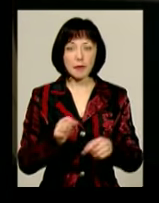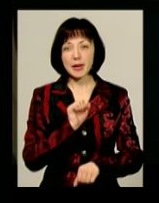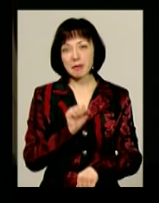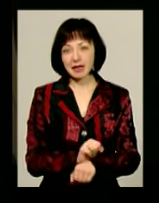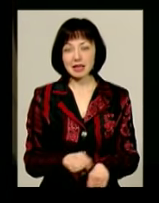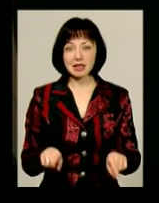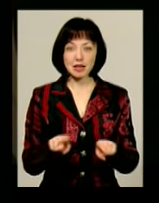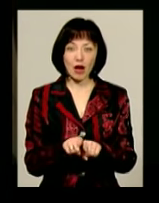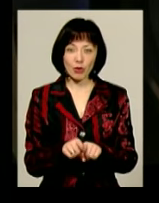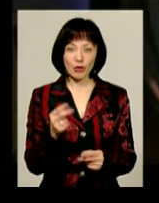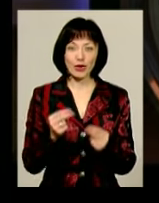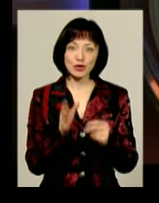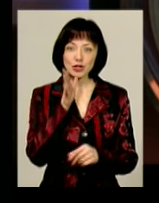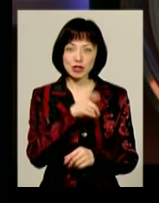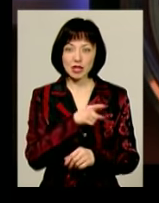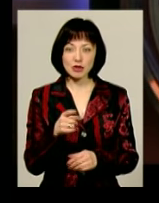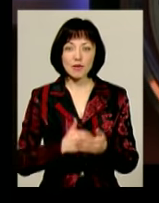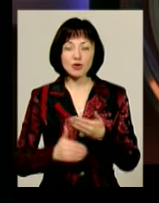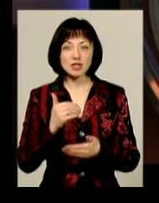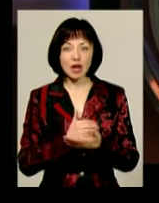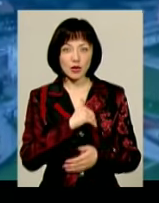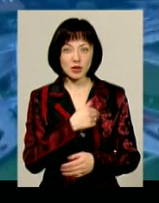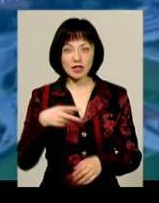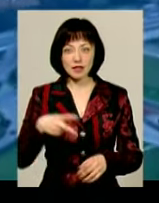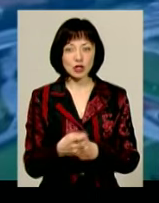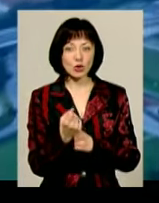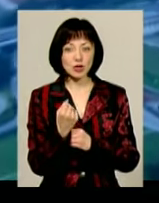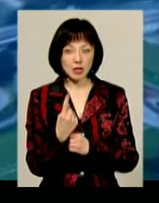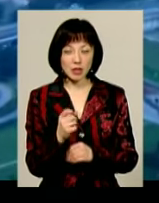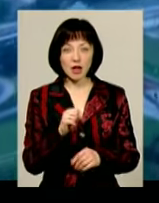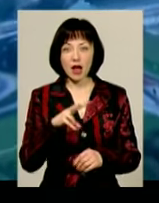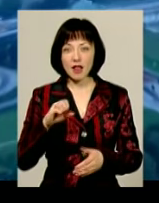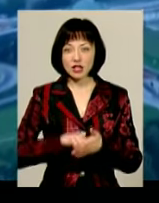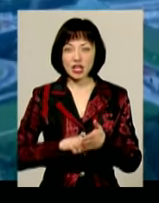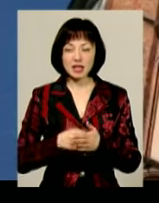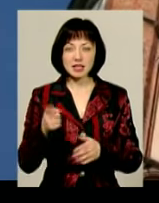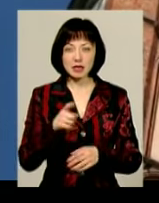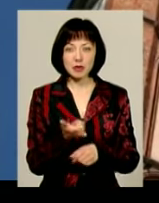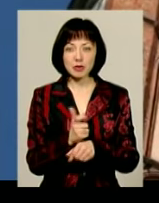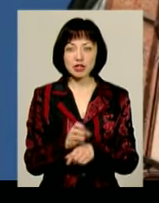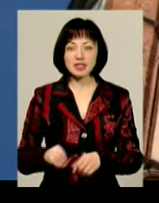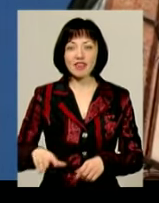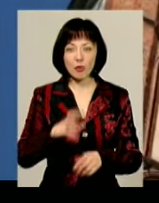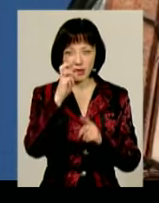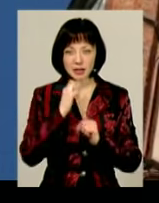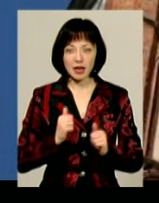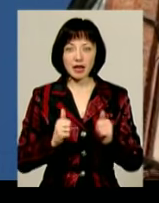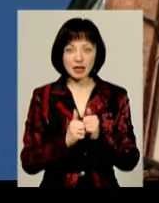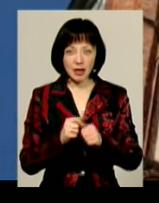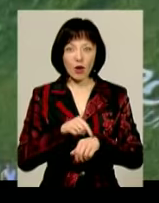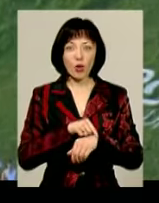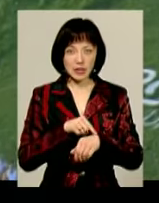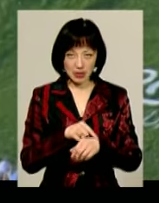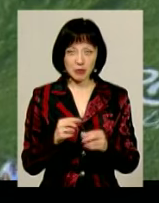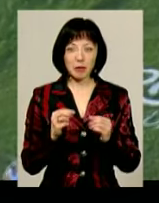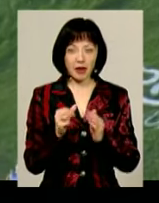Припинити таку собі гру з часом востаннє хотіли у 2011-му. Утім, через те, що більшість європейських країн стрілки таки